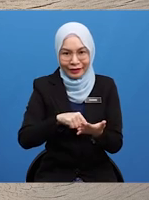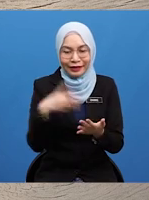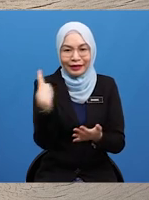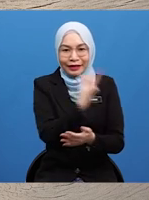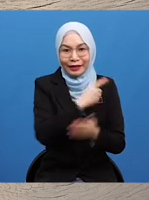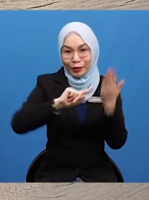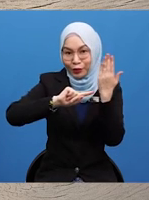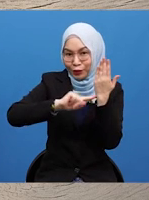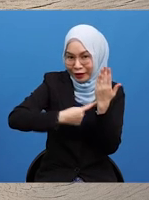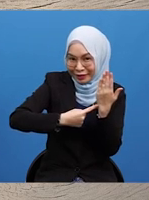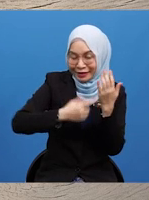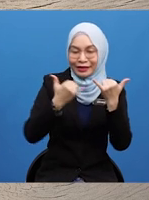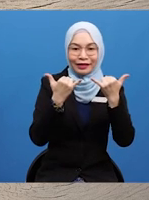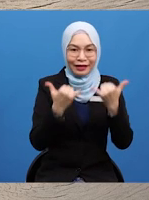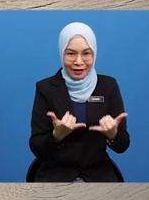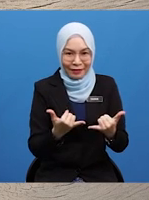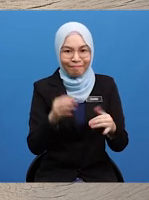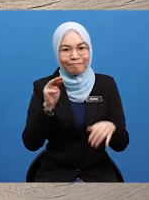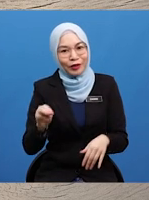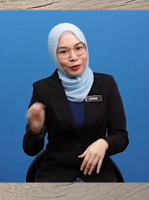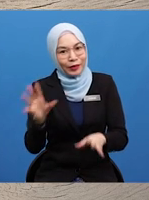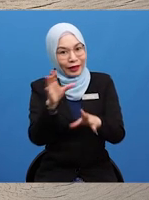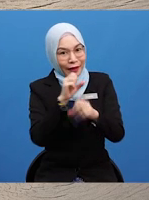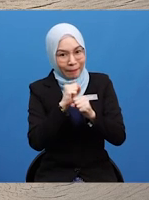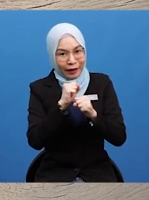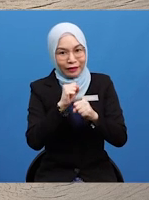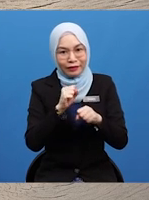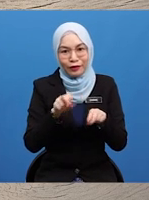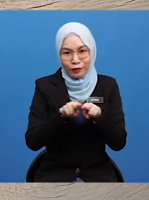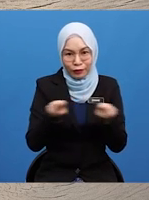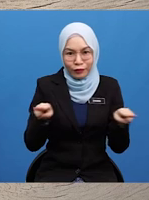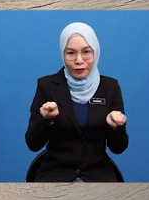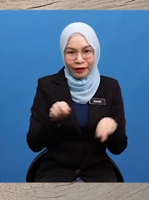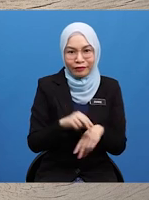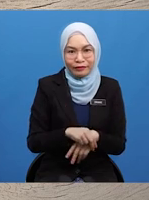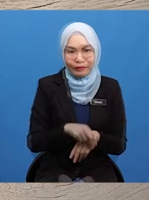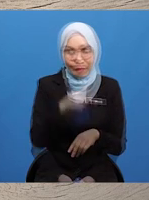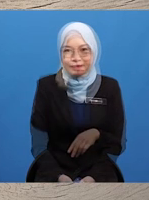sekarang. Murid-murid, dapat jawapan ukuran luas bagi sebuah buku ini?